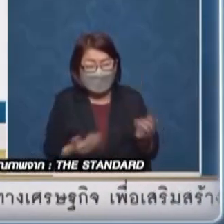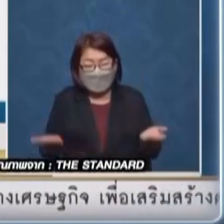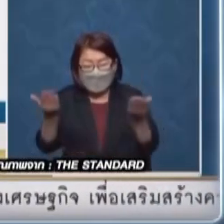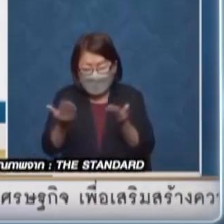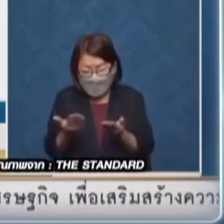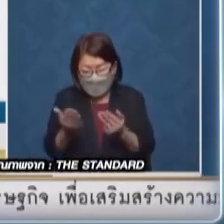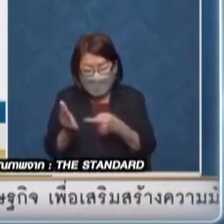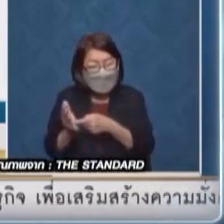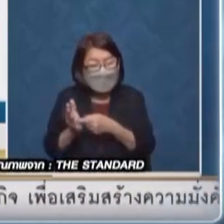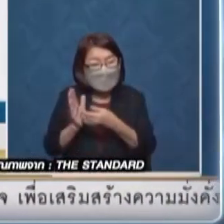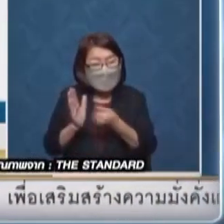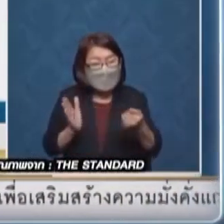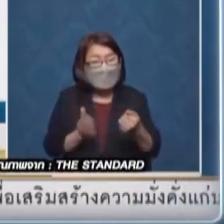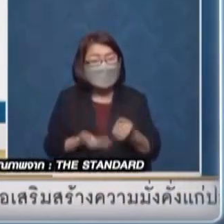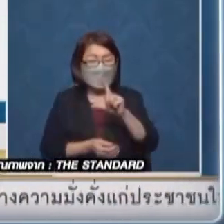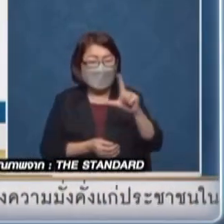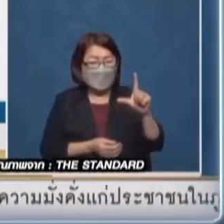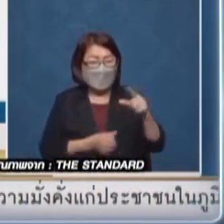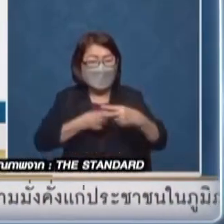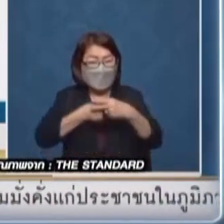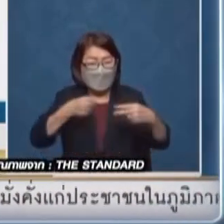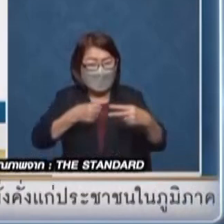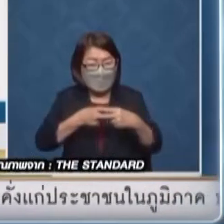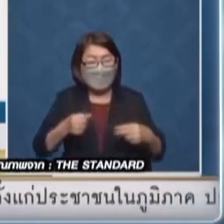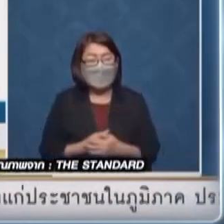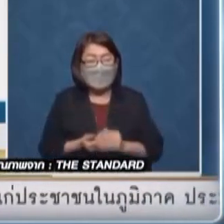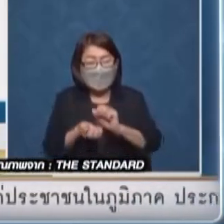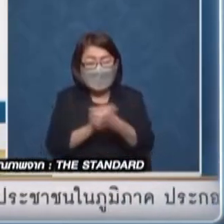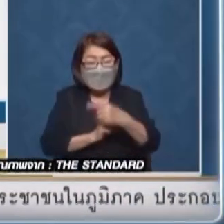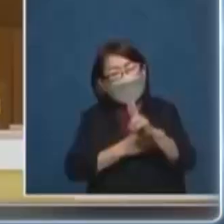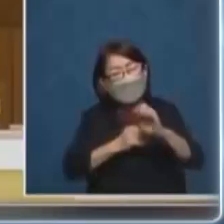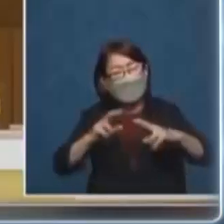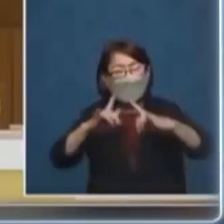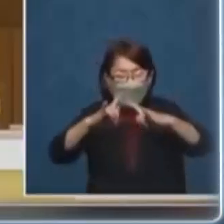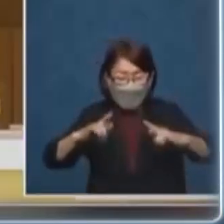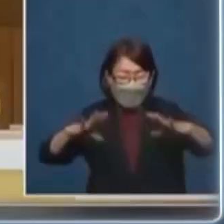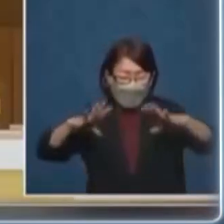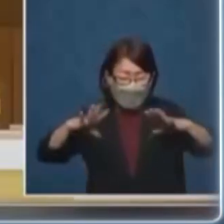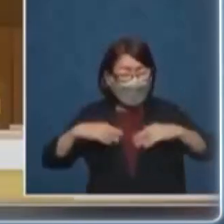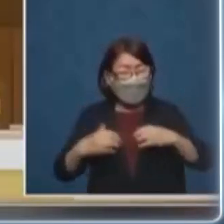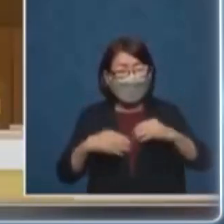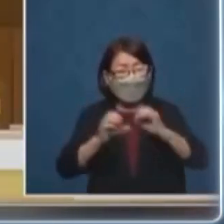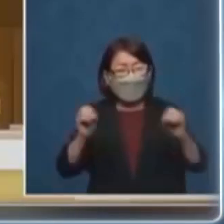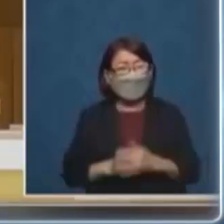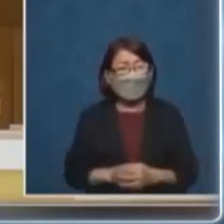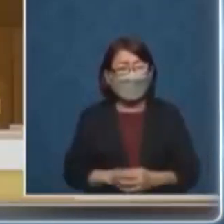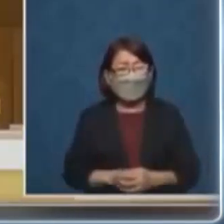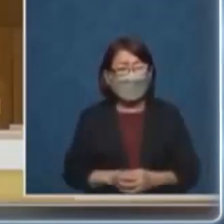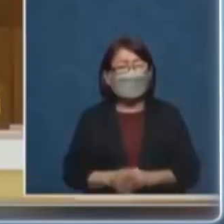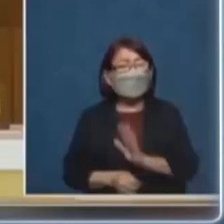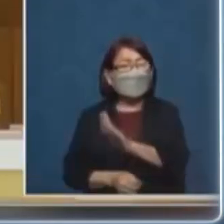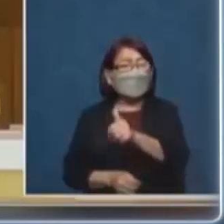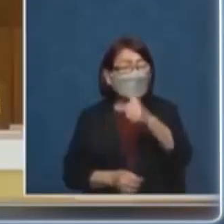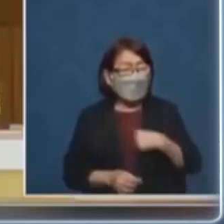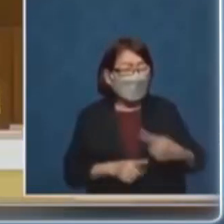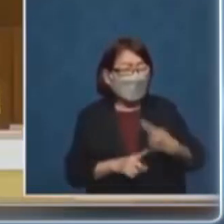ค่อยได้ยินเสียงเขามานานเหลือเกินคือพลเอกประยุทธ์จันทร์โอชาแต่วันนี้นายกจะต้องอยู ่ เราจะเห็นการประชุมสภานายกจะนั่งคู่กับคุณอนุทินเลยนาย